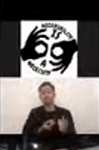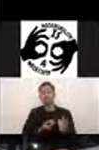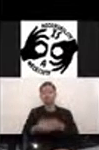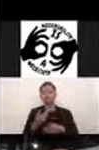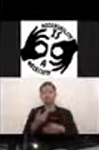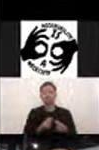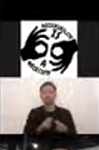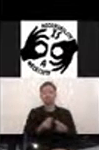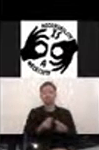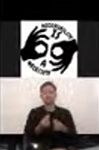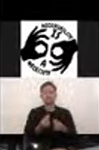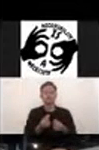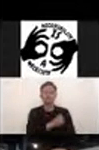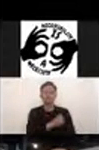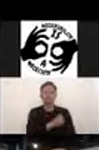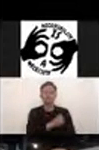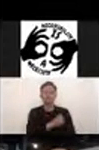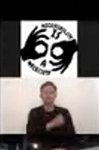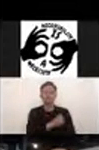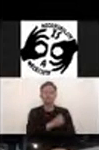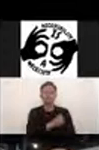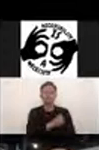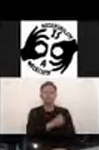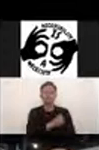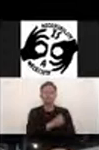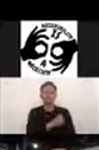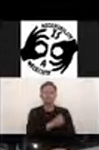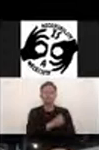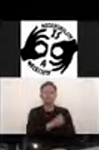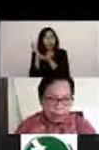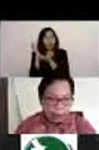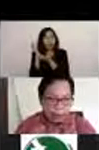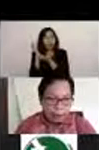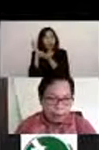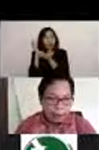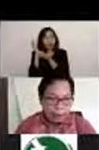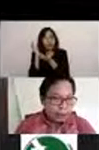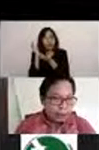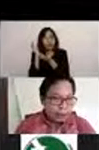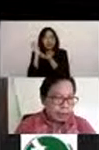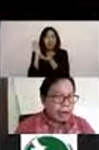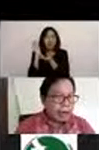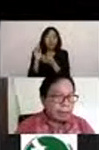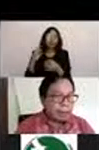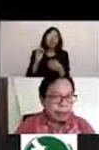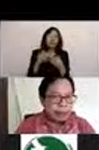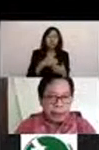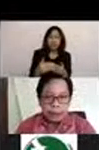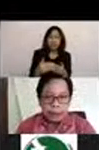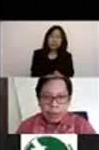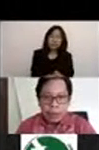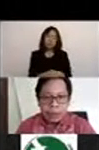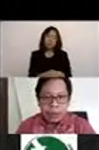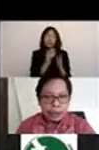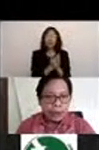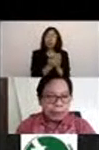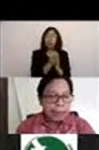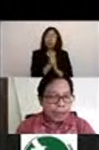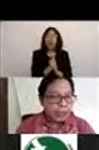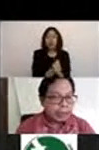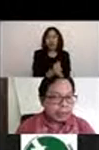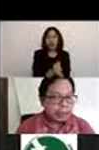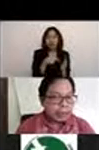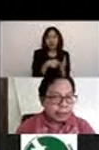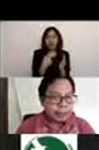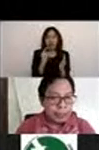operasional bisnis dan kenegaraan di Indonesia eh kita berharap bahwa panduan ini akan digunakan oleh para pihak